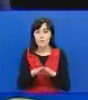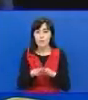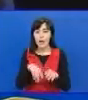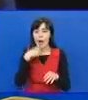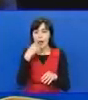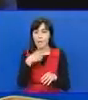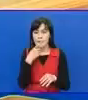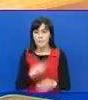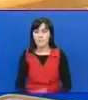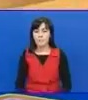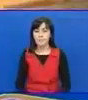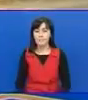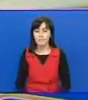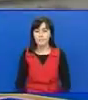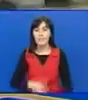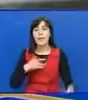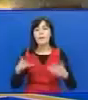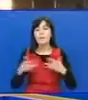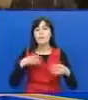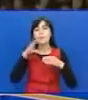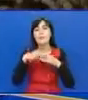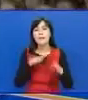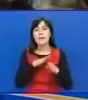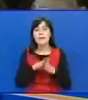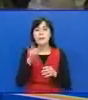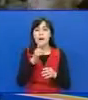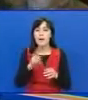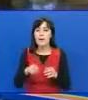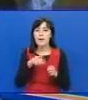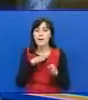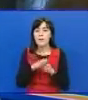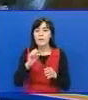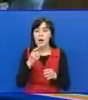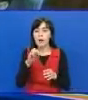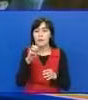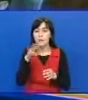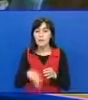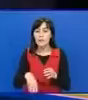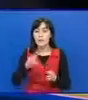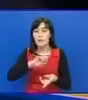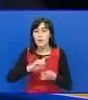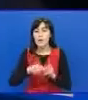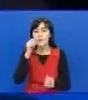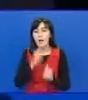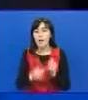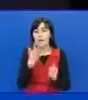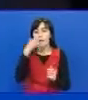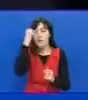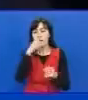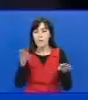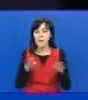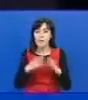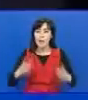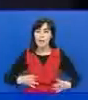айтқызады. Шығармашылық кеш өткізіп, халыққа есеп беру Асқар Мамырбеков үшін дәстүрге айналған. Әр 5 жылда бір келетін